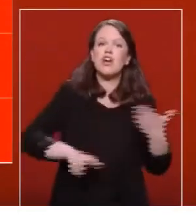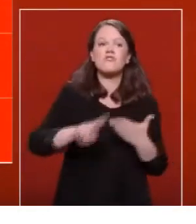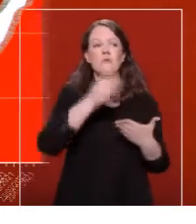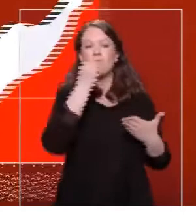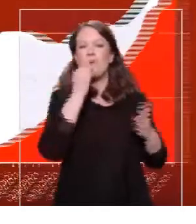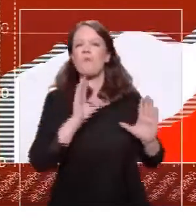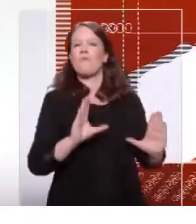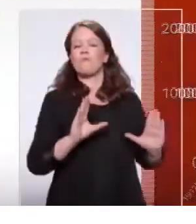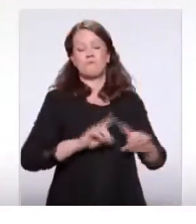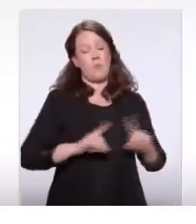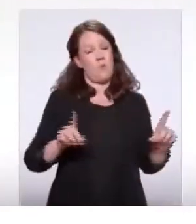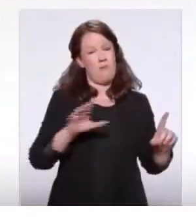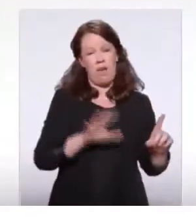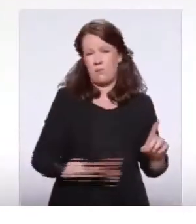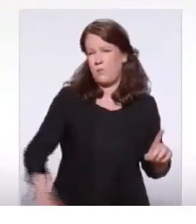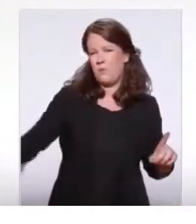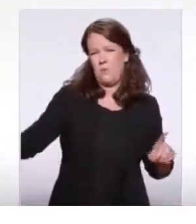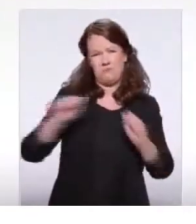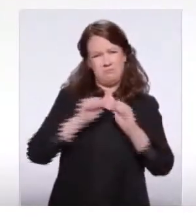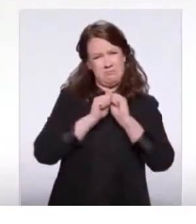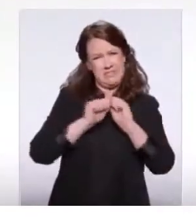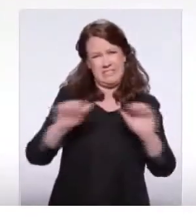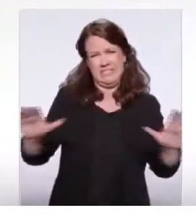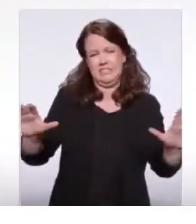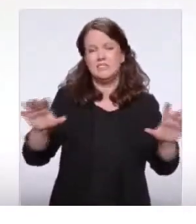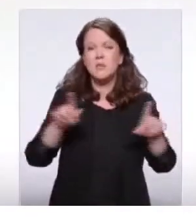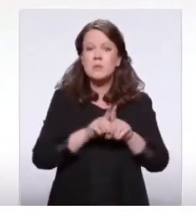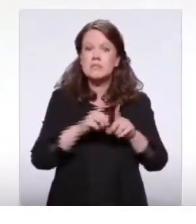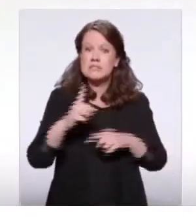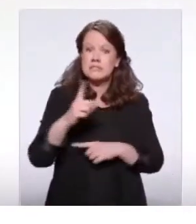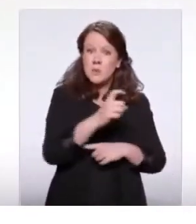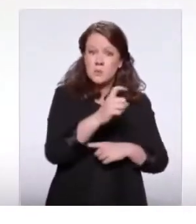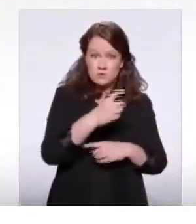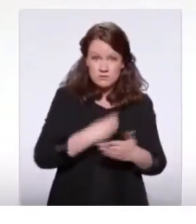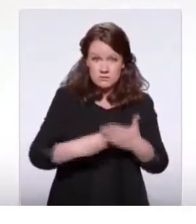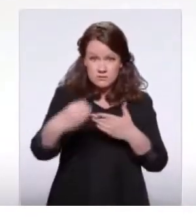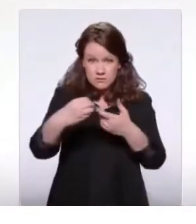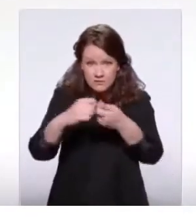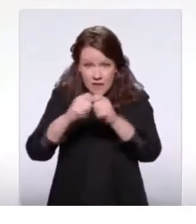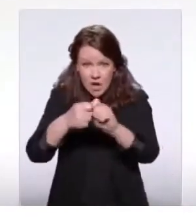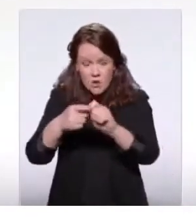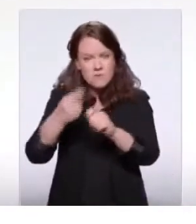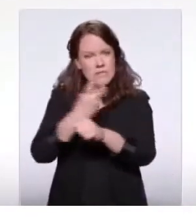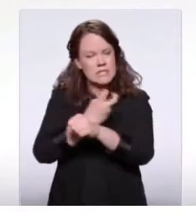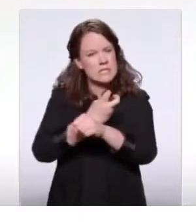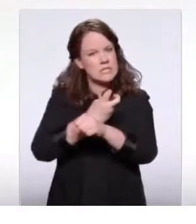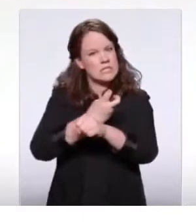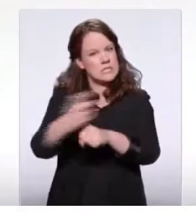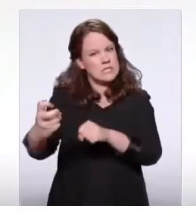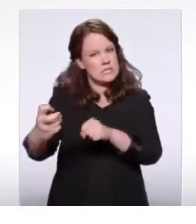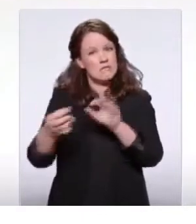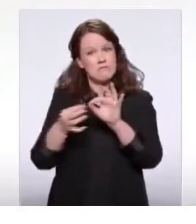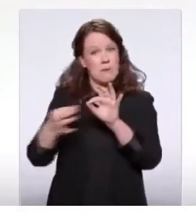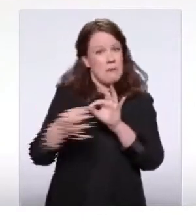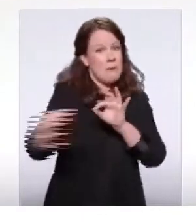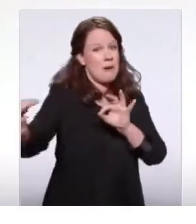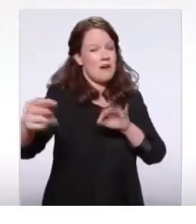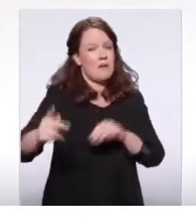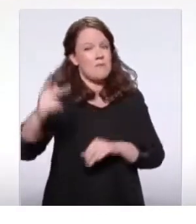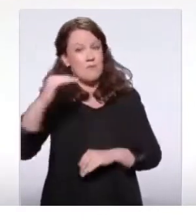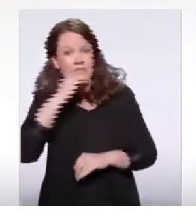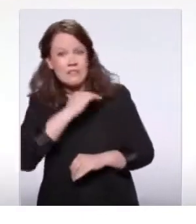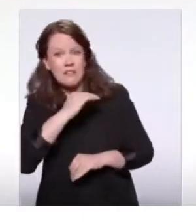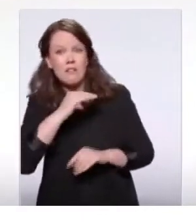Et celle-ci est aussi plus dangereuse qu'à l'automne, ce qui fait que le virus est plus contagieux, mais aussi